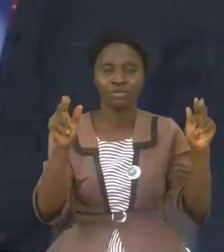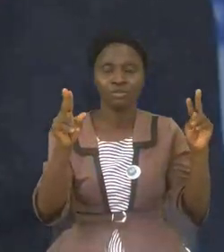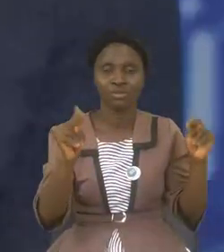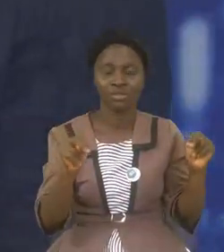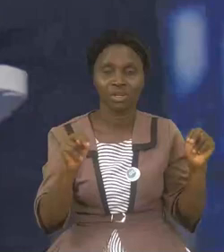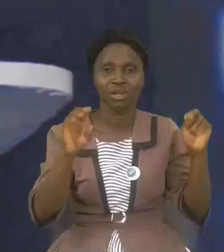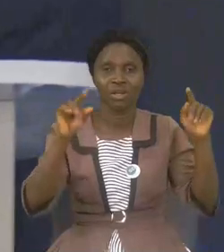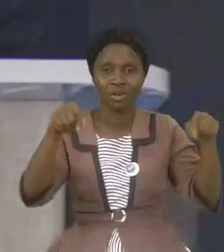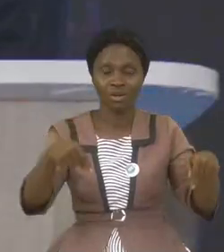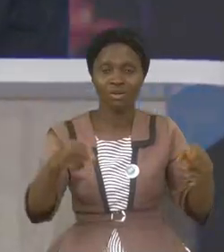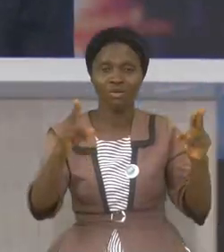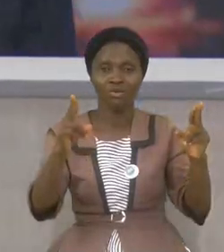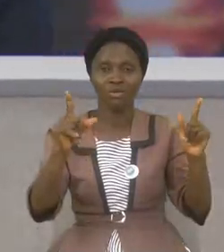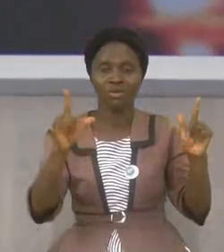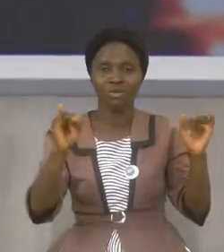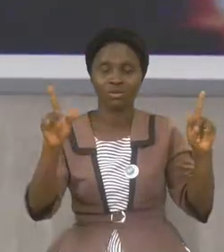prolonger.